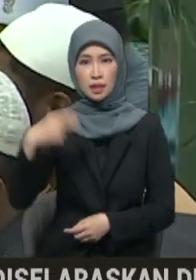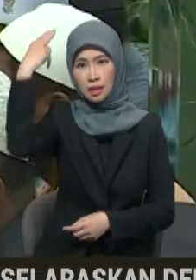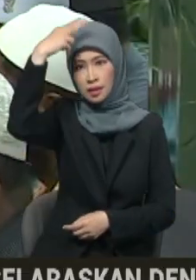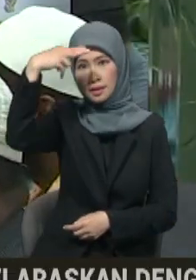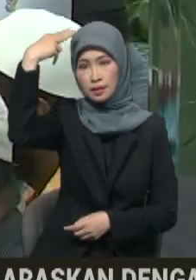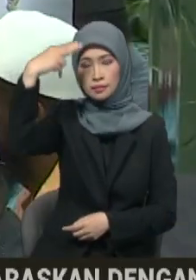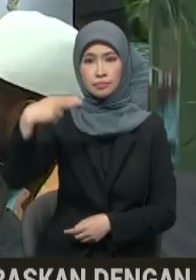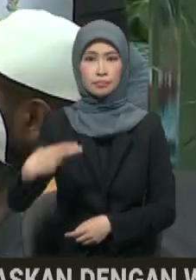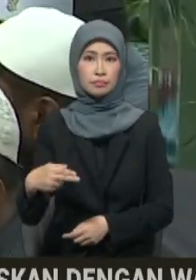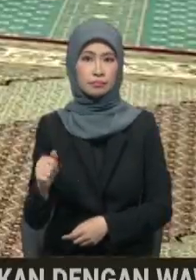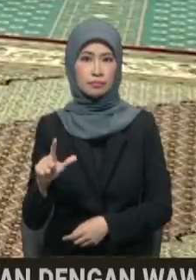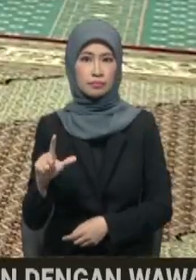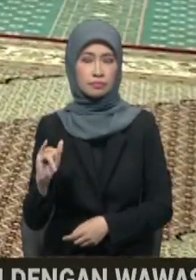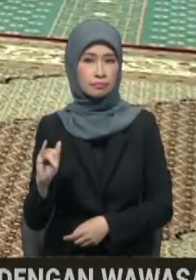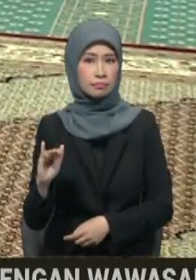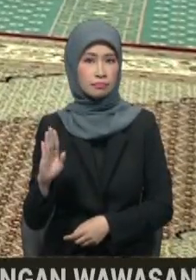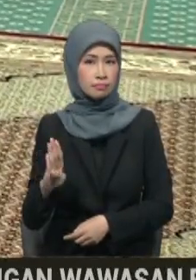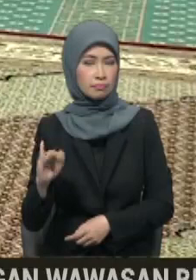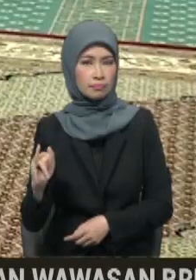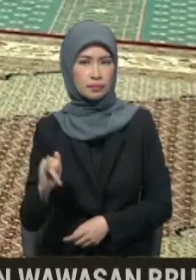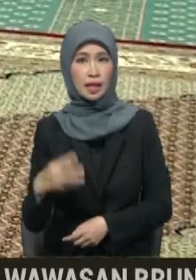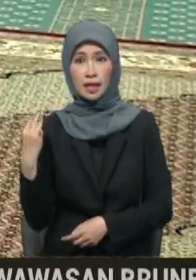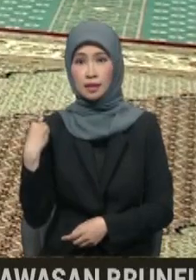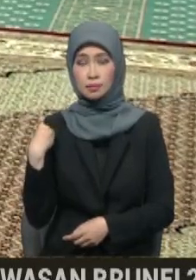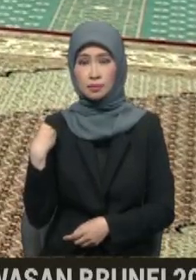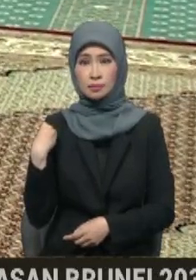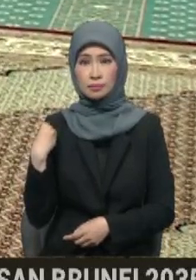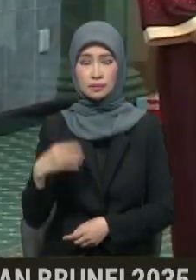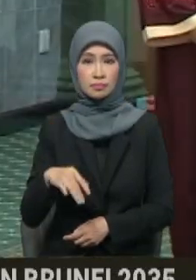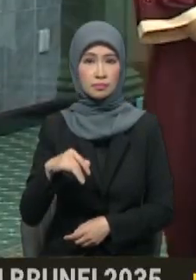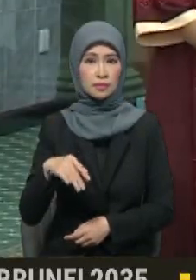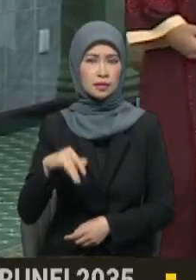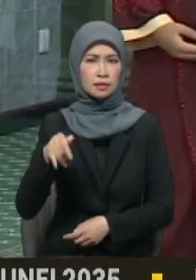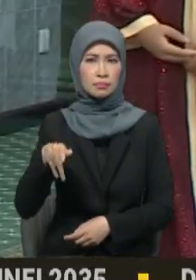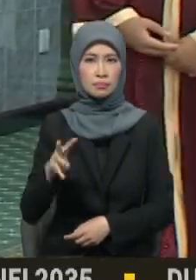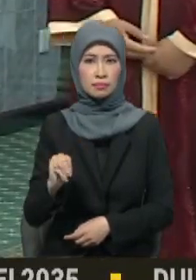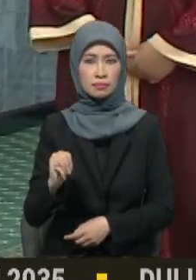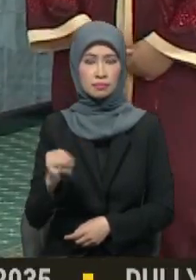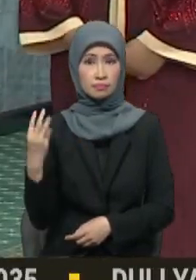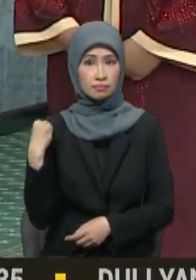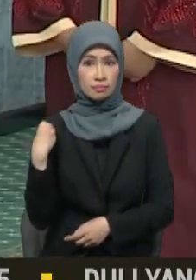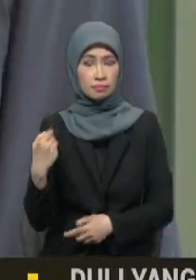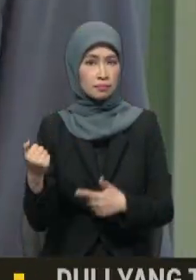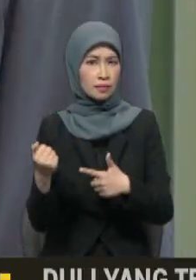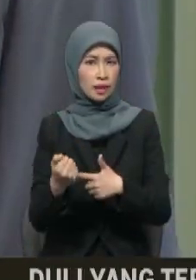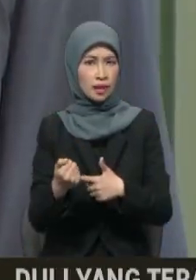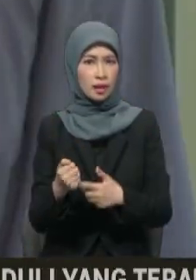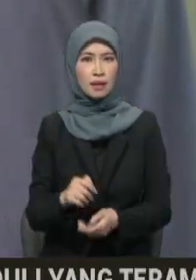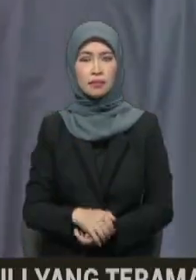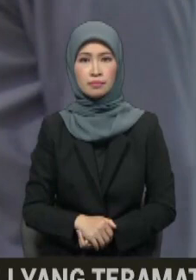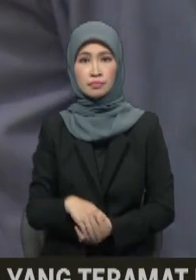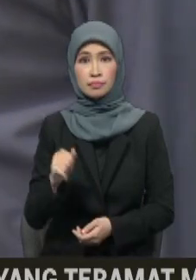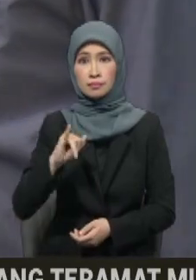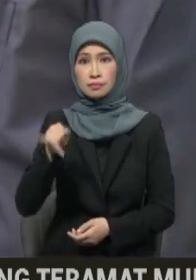halbi bin Haji Mohamad yusof menteri di jabatan Perdana Menteri dan menteri pertahanan kedua selaku penaung satu ahli